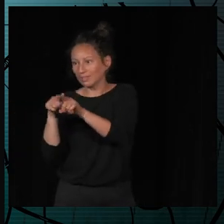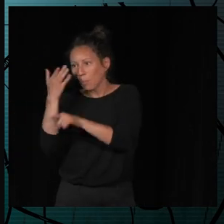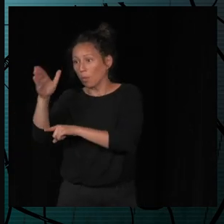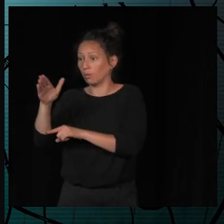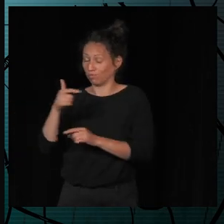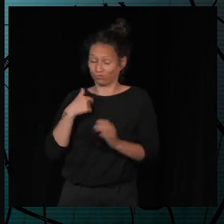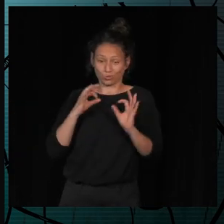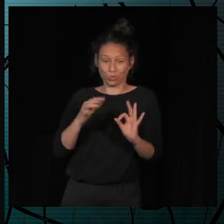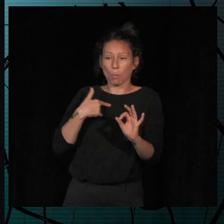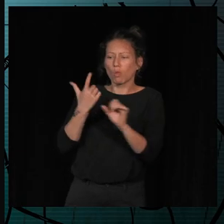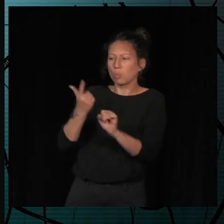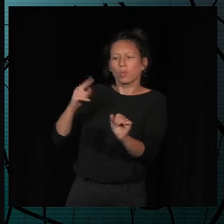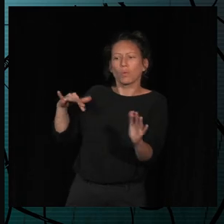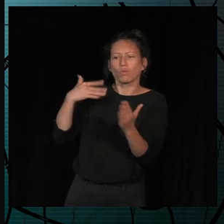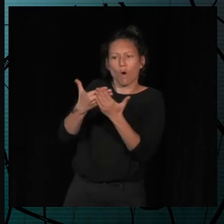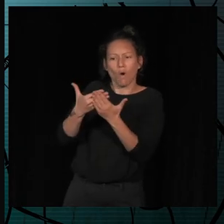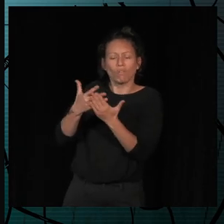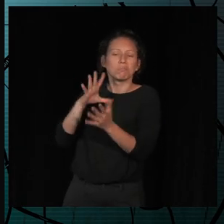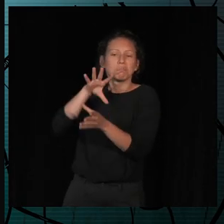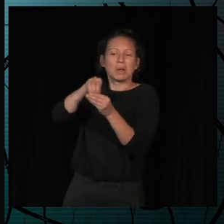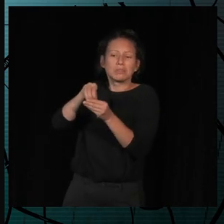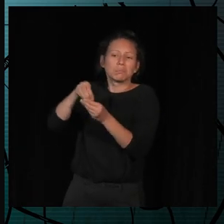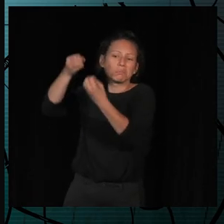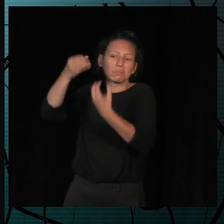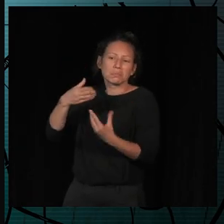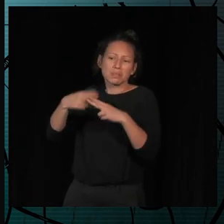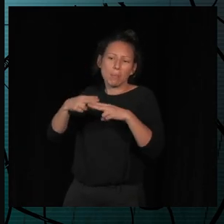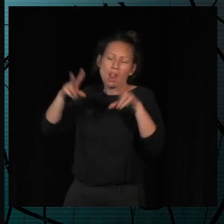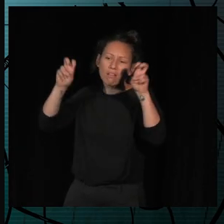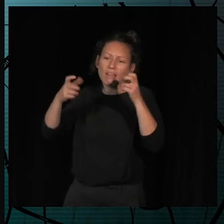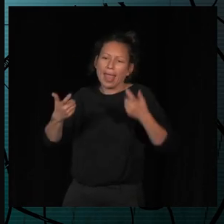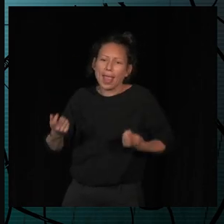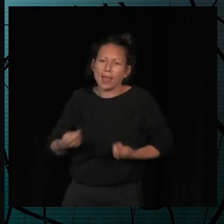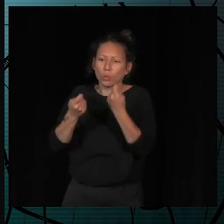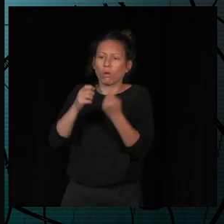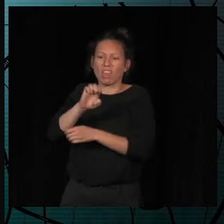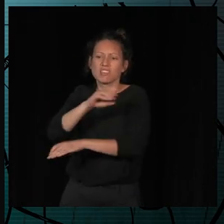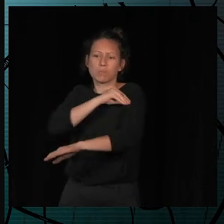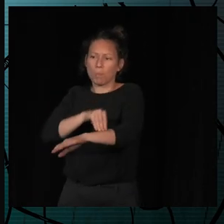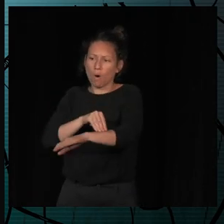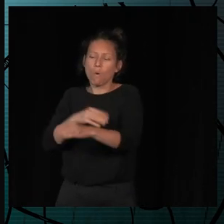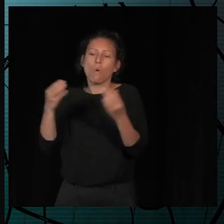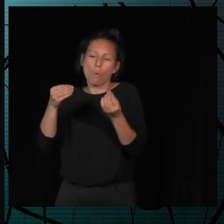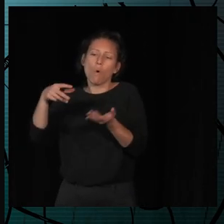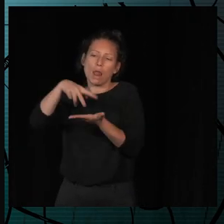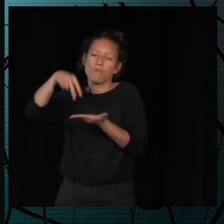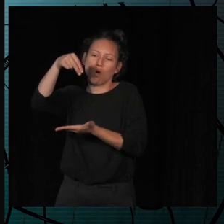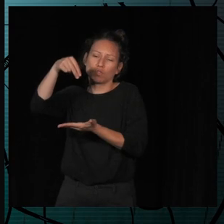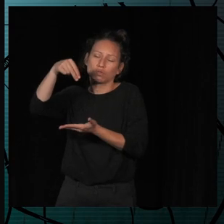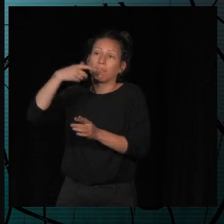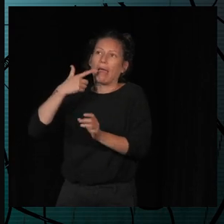ans qui s'appelle educ eSport euh qui a qui en île-de-fance alors pendant 2 ans c'était uniquement sur l'académie de